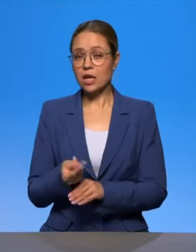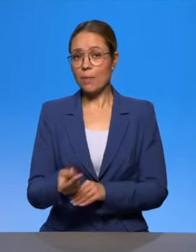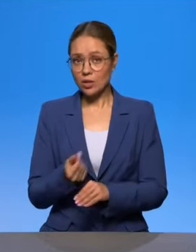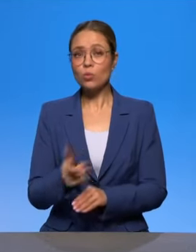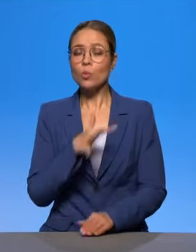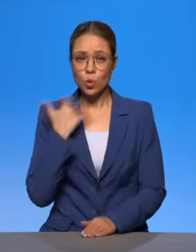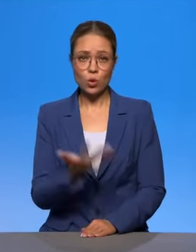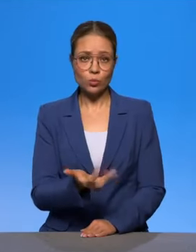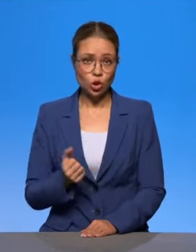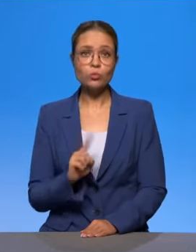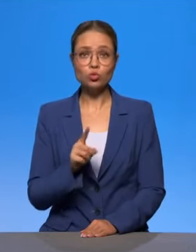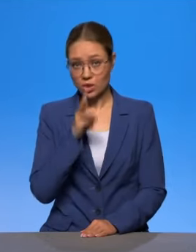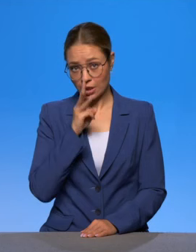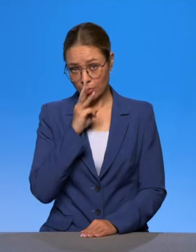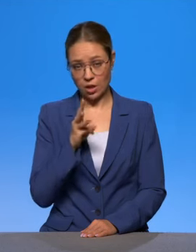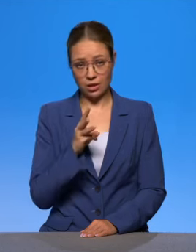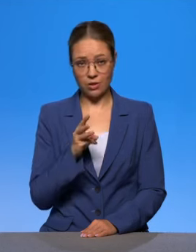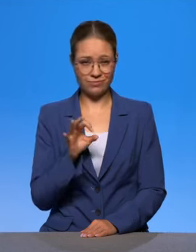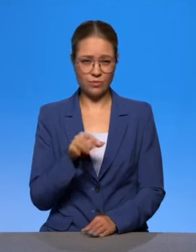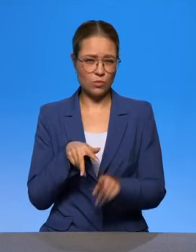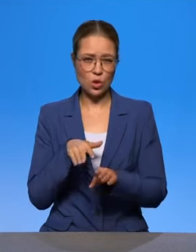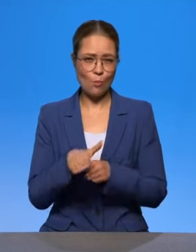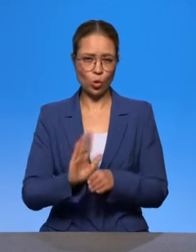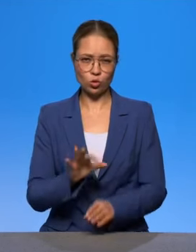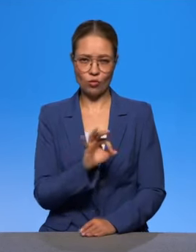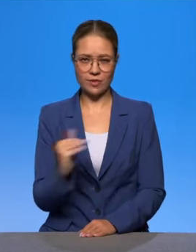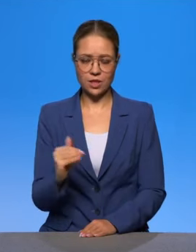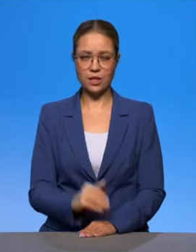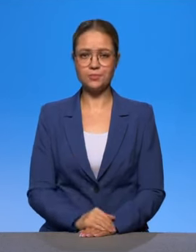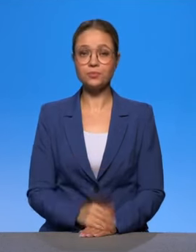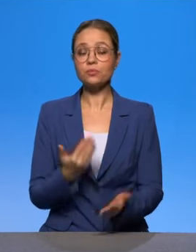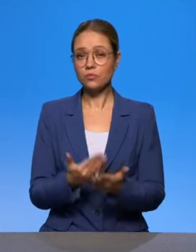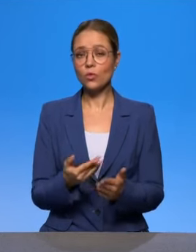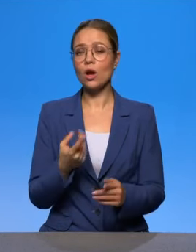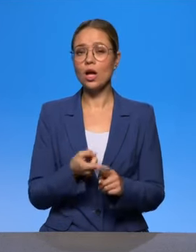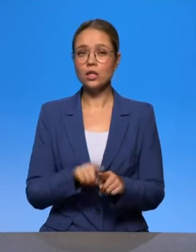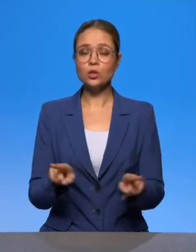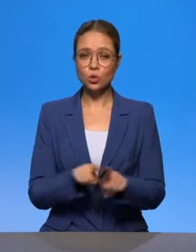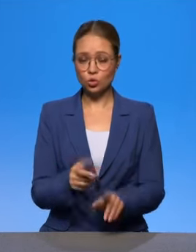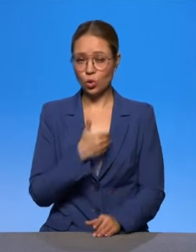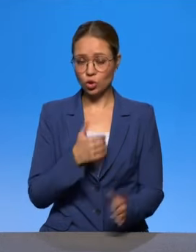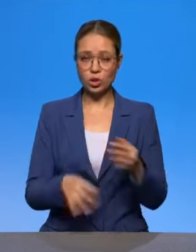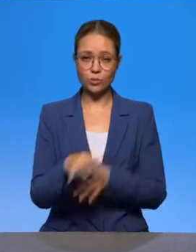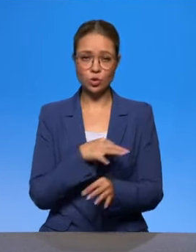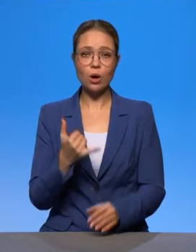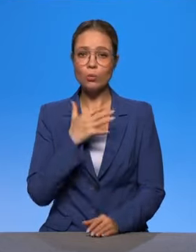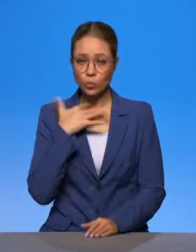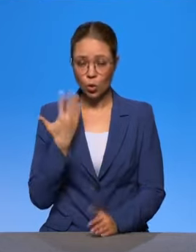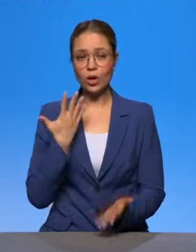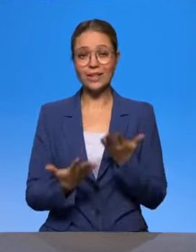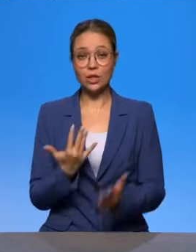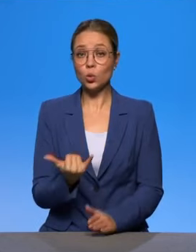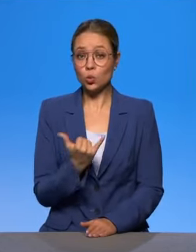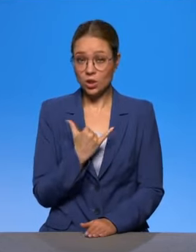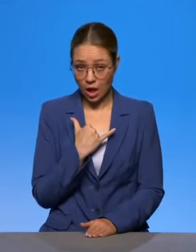зарплаты. Вот об этом тоже хочется поговорить. Много ли у нас сейчас в теневом секторе экономики работают?